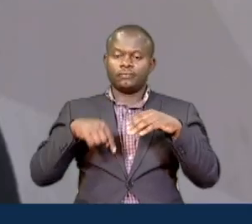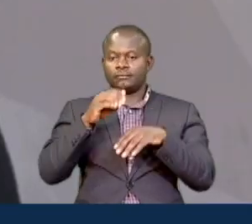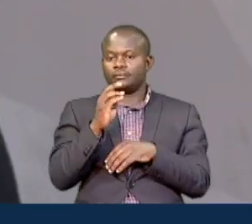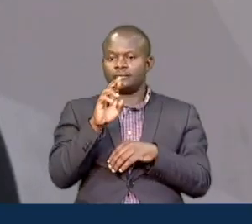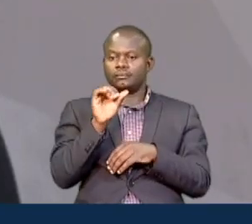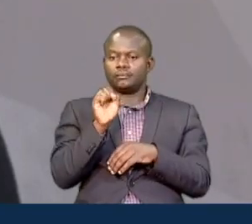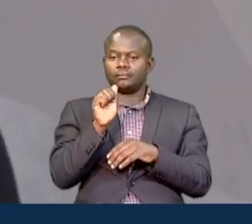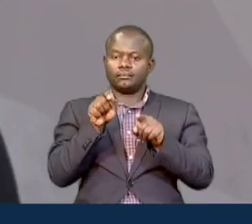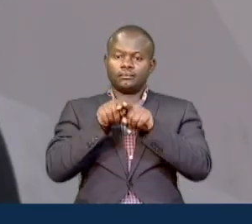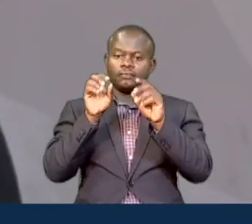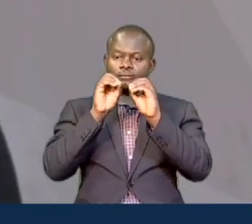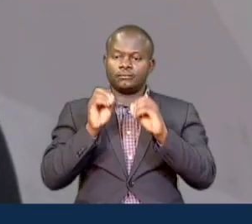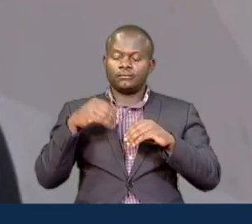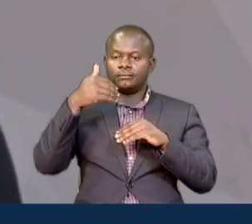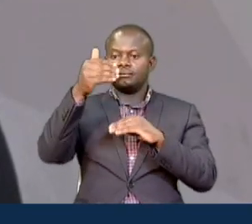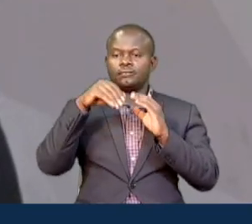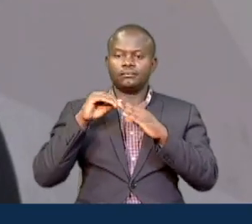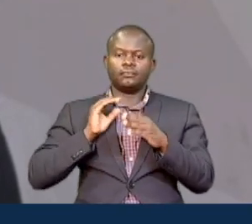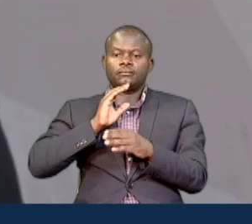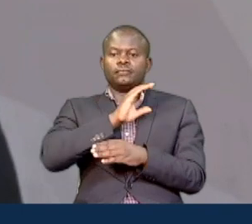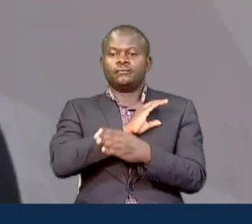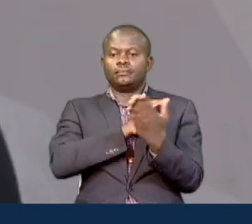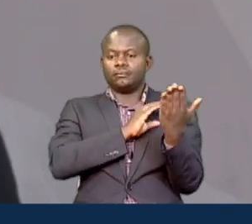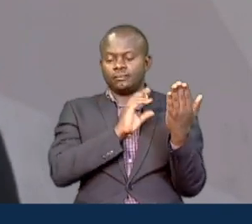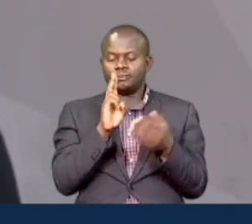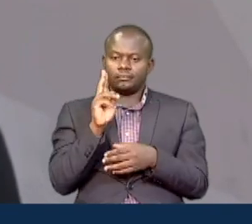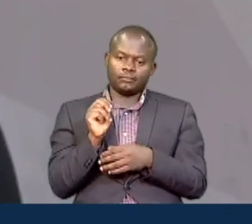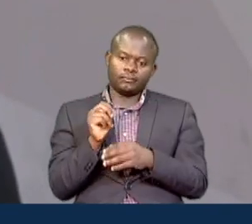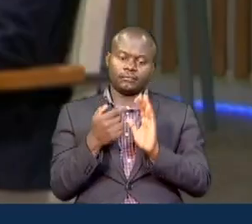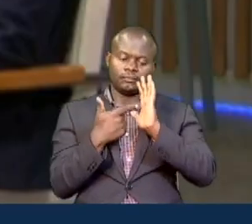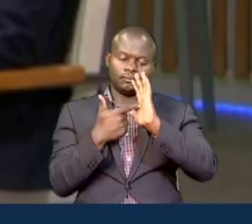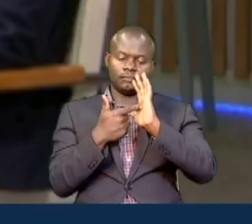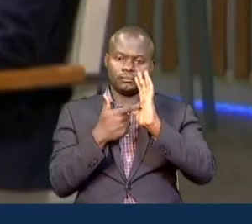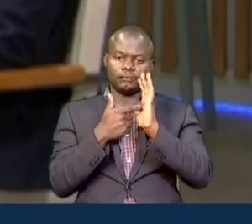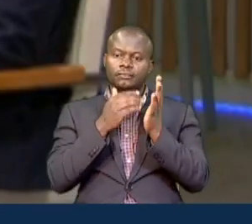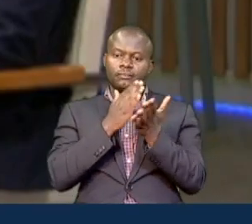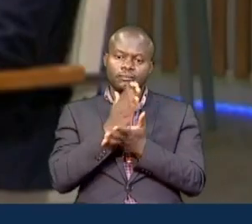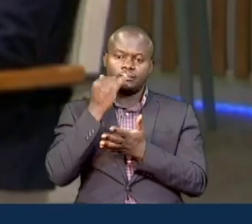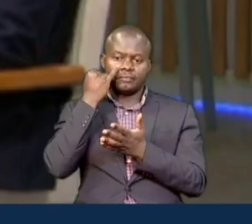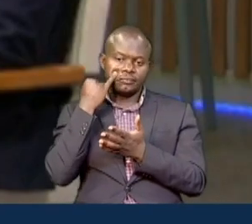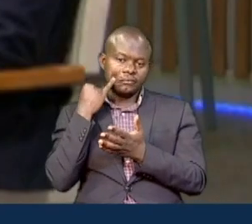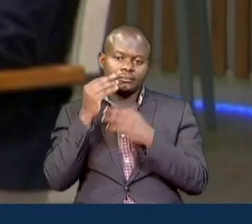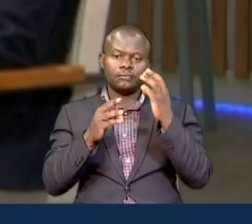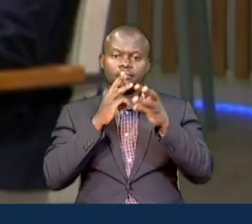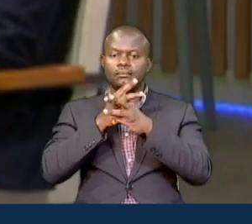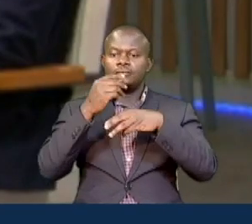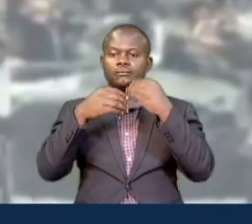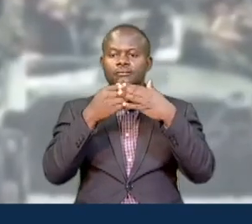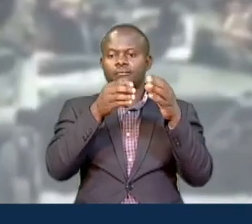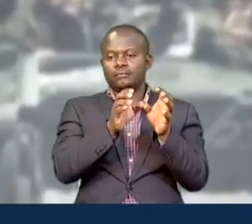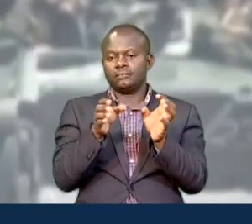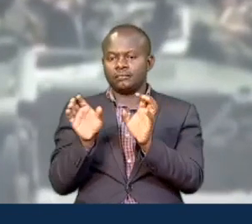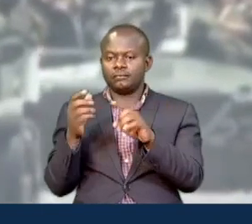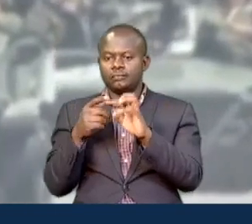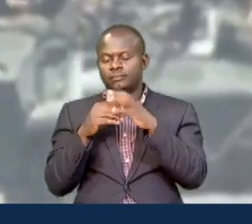nk'ibihugu bifite icyicaro gihoraho mu kanama k'amahoro n'umutekano ka Runi ari ikimenyetso simusiga cy'uko isi ikomeje gucikamo ibice,